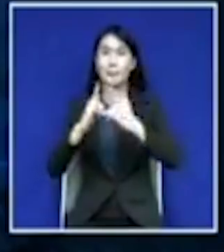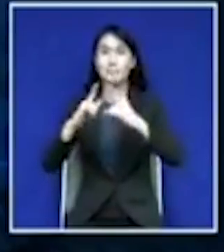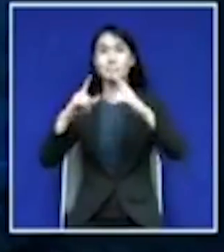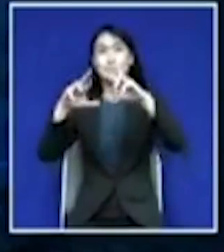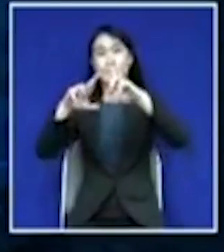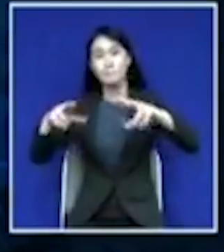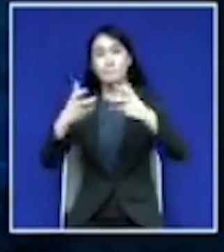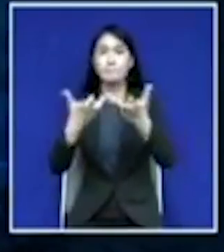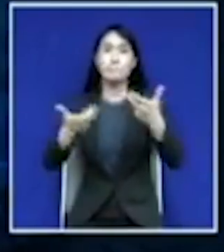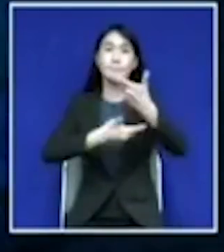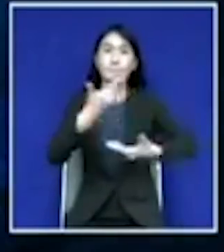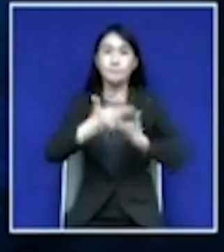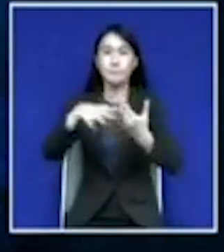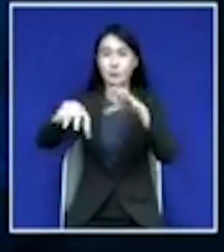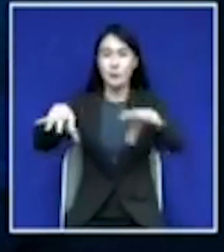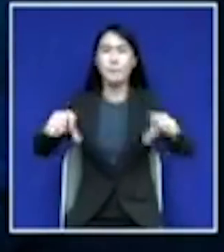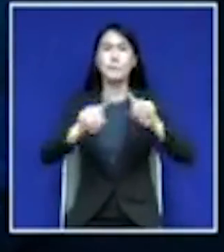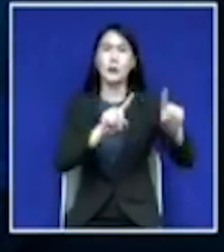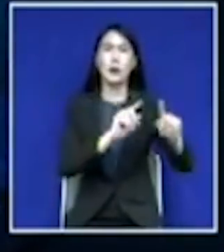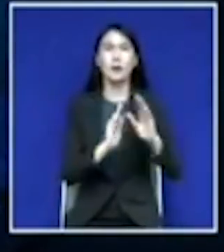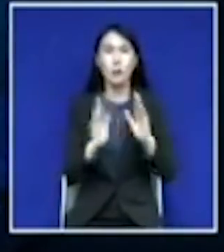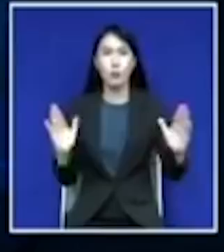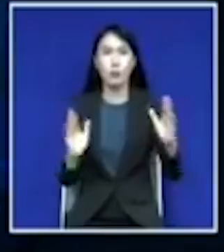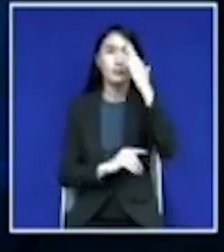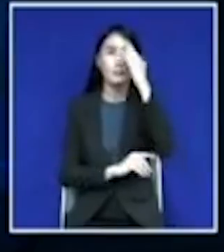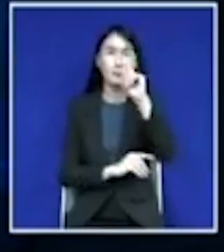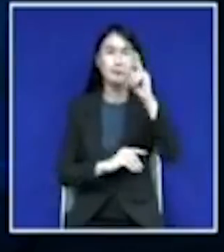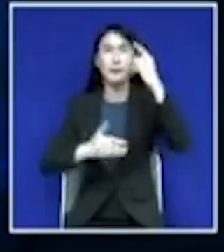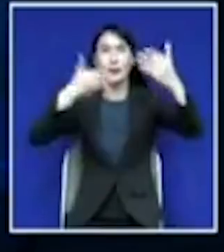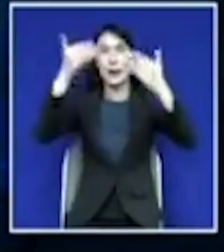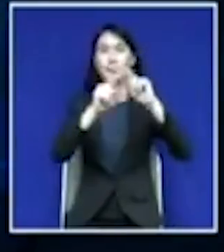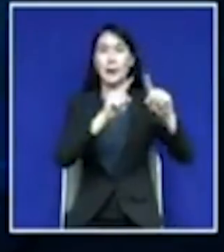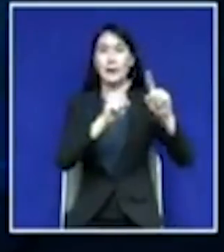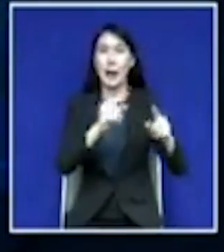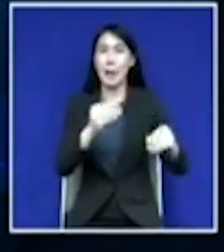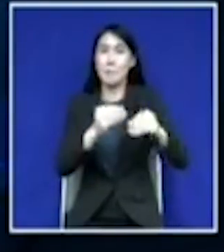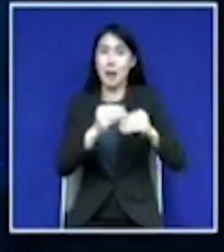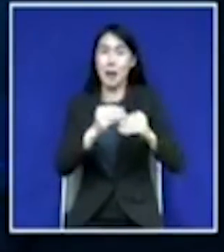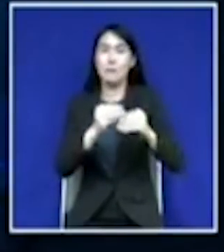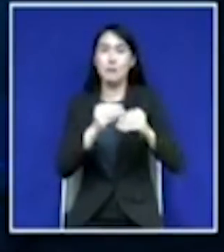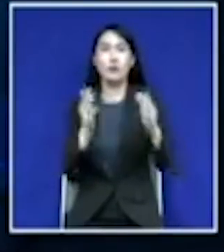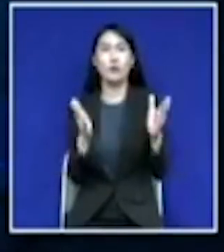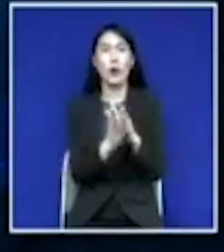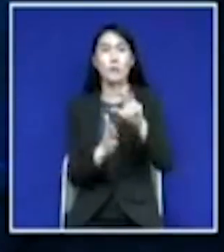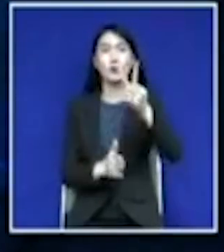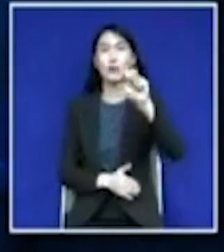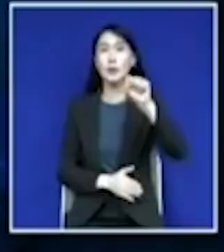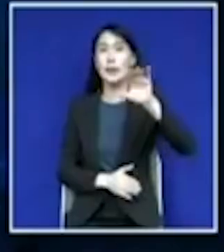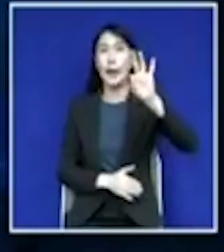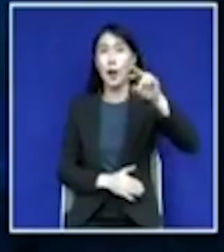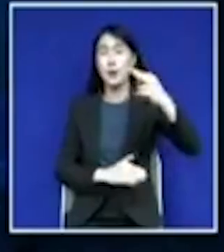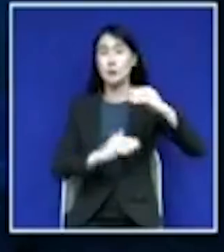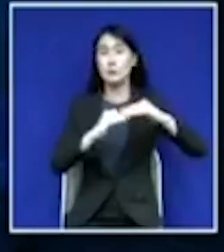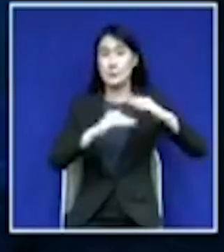อบคุณนะครับมีจำนวนกิจกรรมกิจการที่ลงทะเบียนก็เพิ่มขึ้นมาเป็น 290,000 กว่าคนในวันที่18นะ